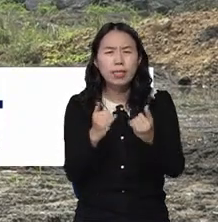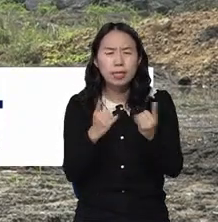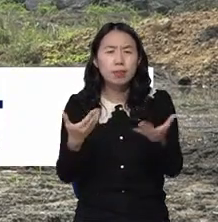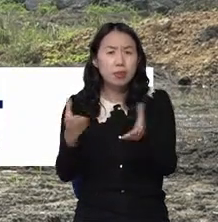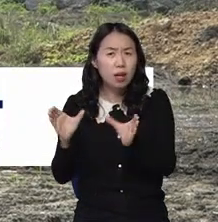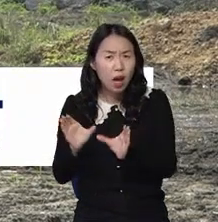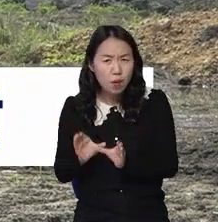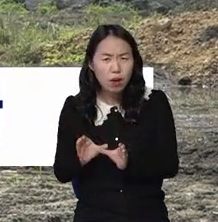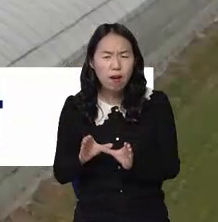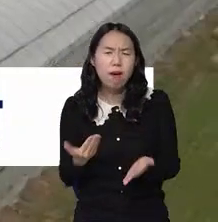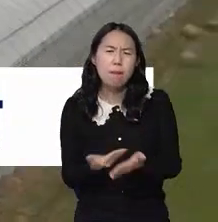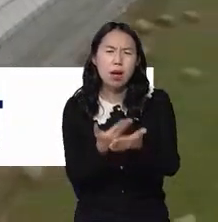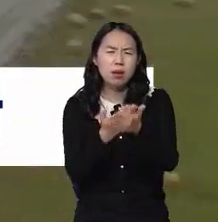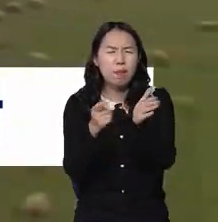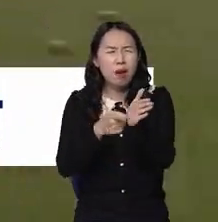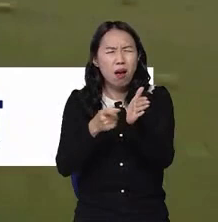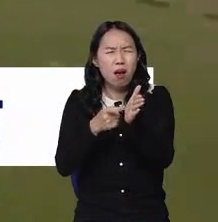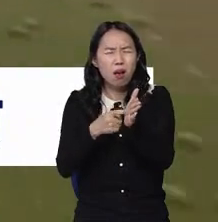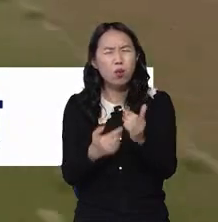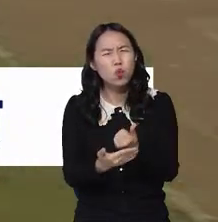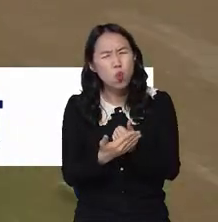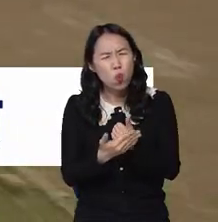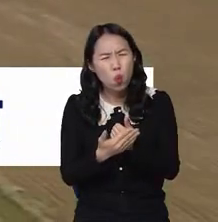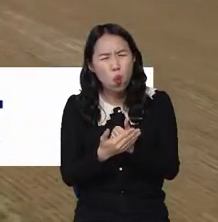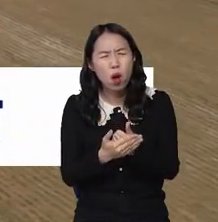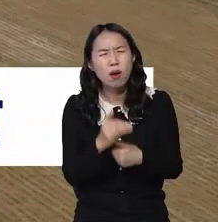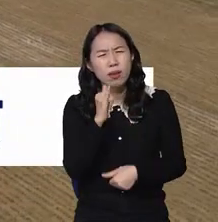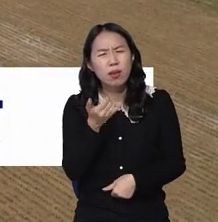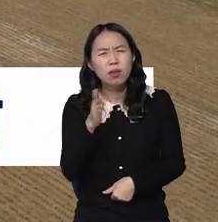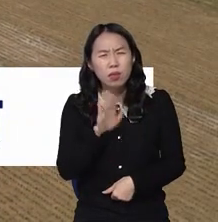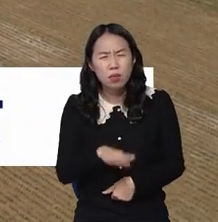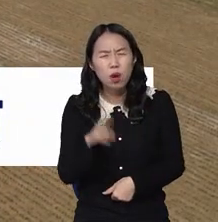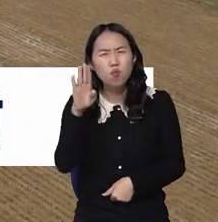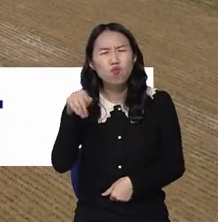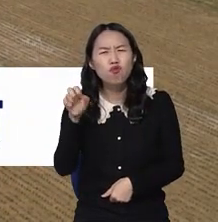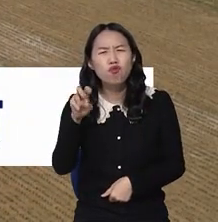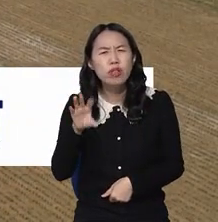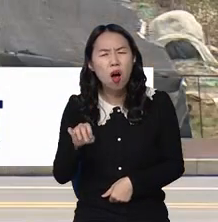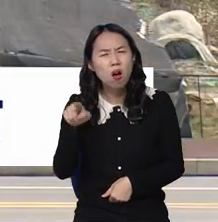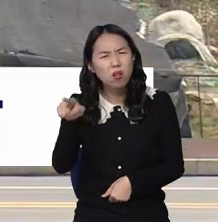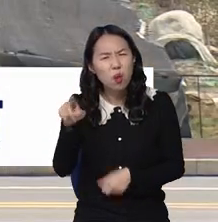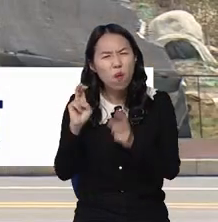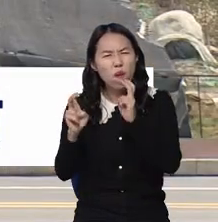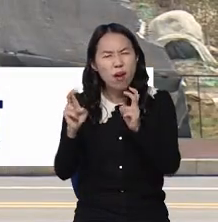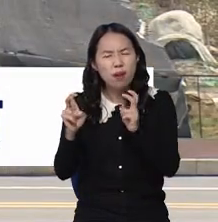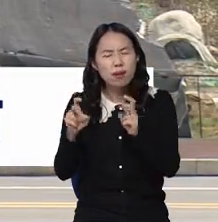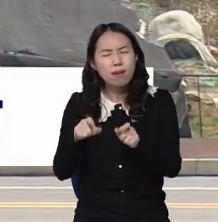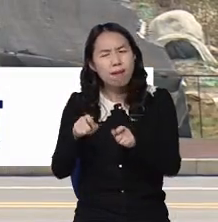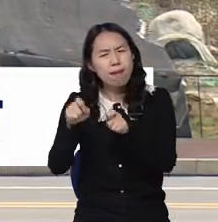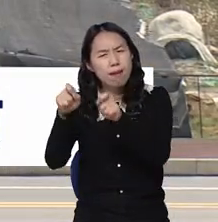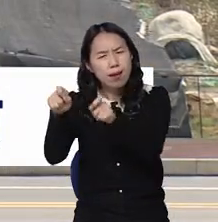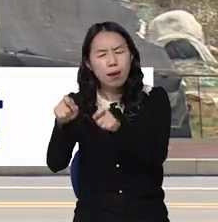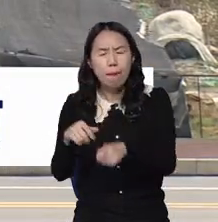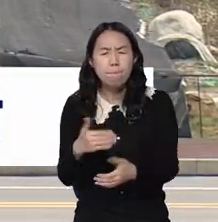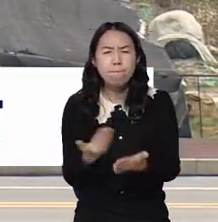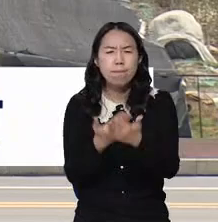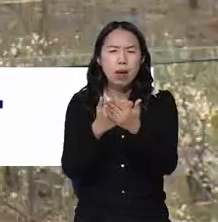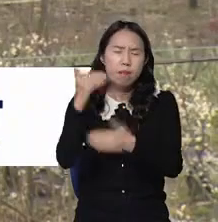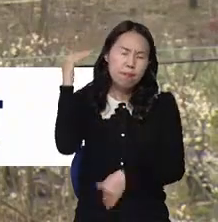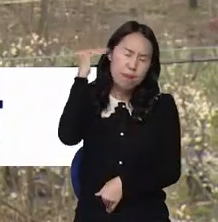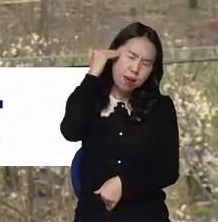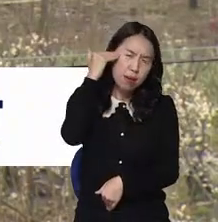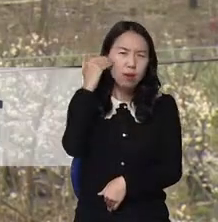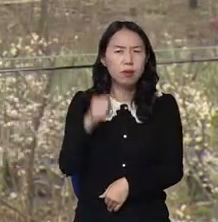광양시민사회가 개발이 빨리 되도록 도와 많은 협조를 했지만 부영이 개발을 지연하면서 지역 발전을 가로막고 있다면서